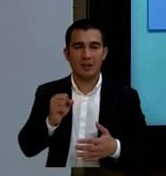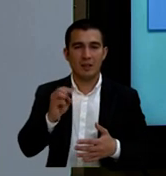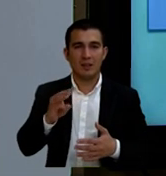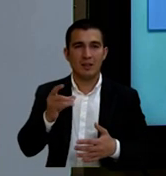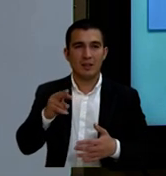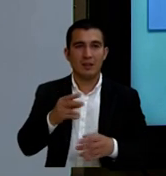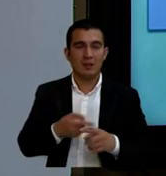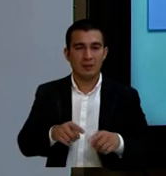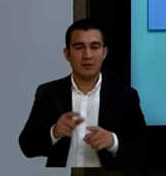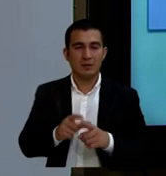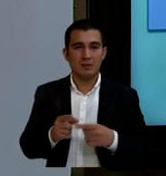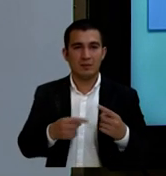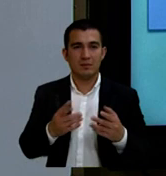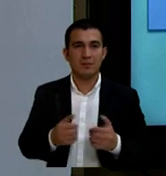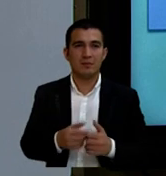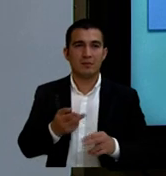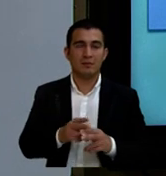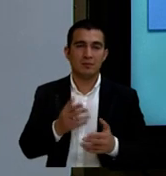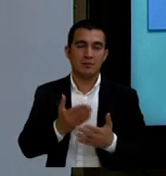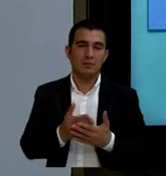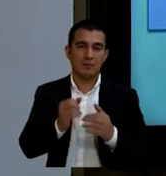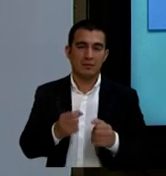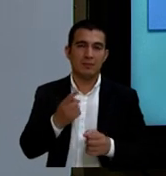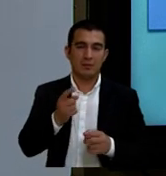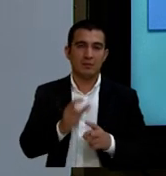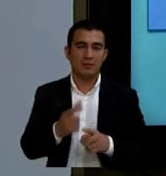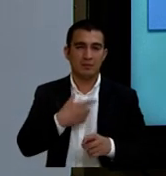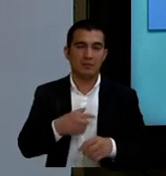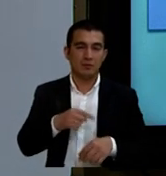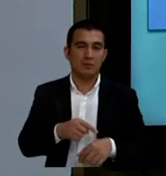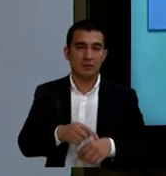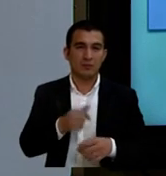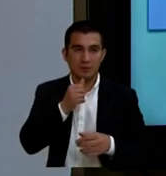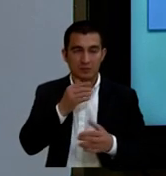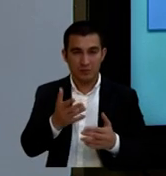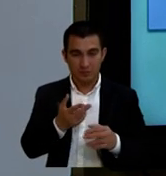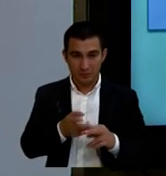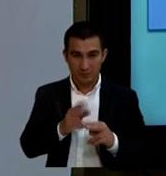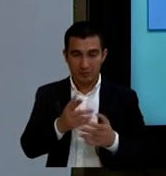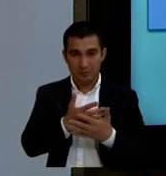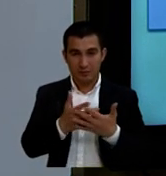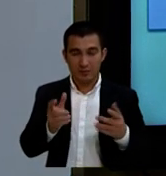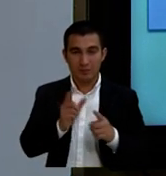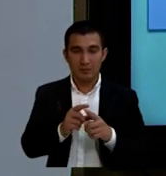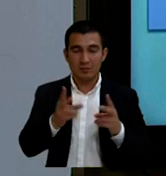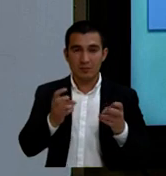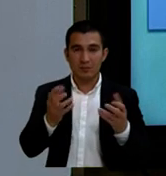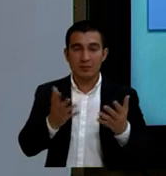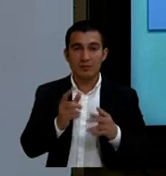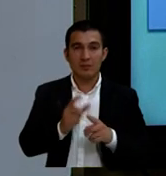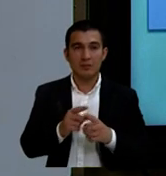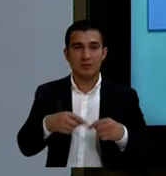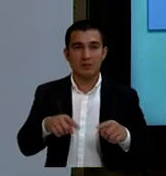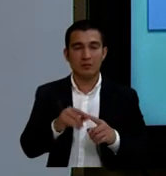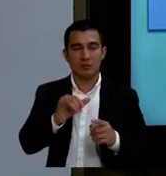edingiz. Xo'p, ana endi bir o'zingizni sinab ko'ring. Ifodalilikni ta'minlovchi qaysi imkoniyat mana shu